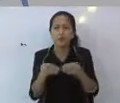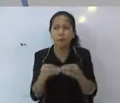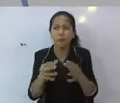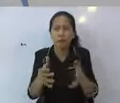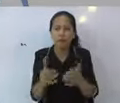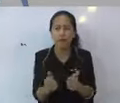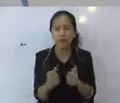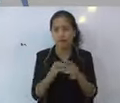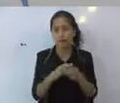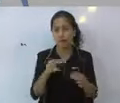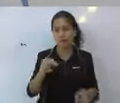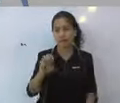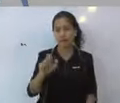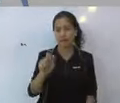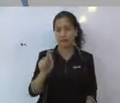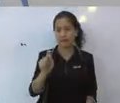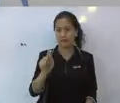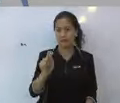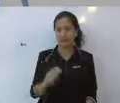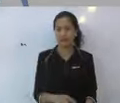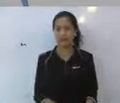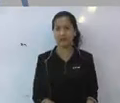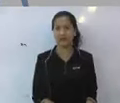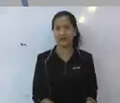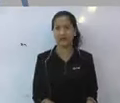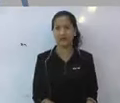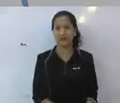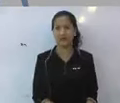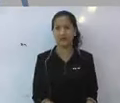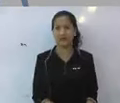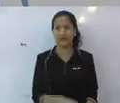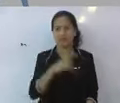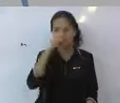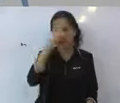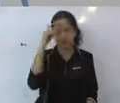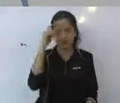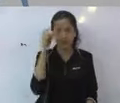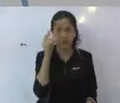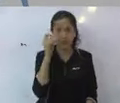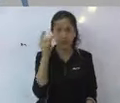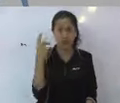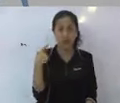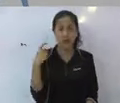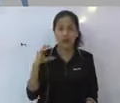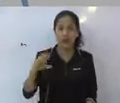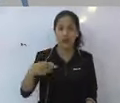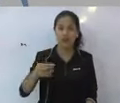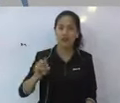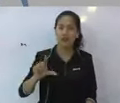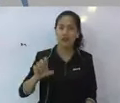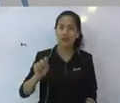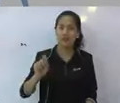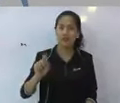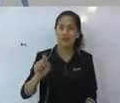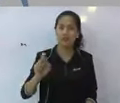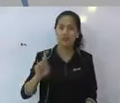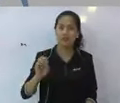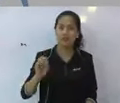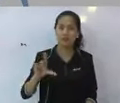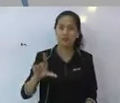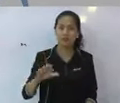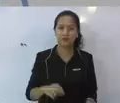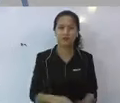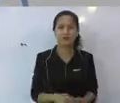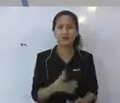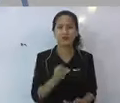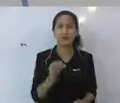syempre, nandyan yung ano, nandyan na yung cholesterol, yes. Nandyan na yung fats. High fat, yes. Mm. So,